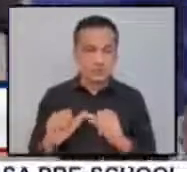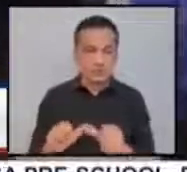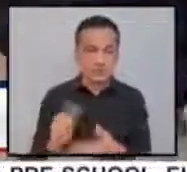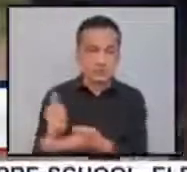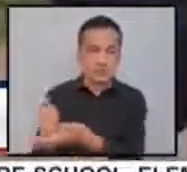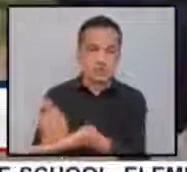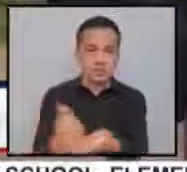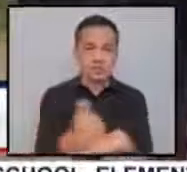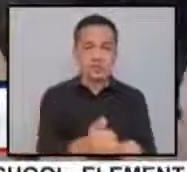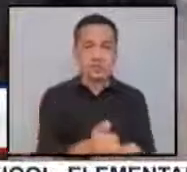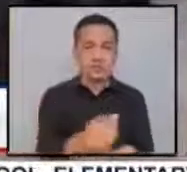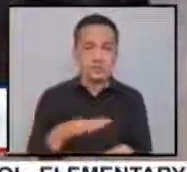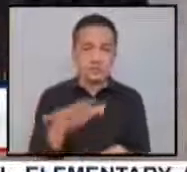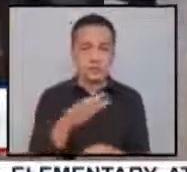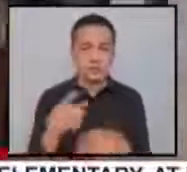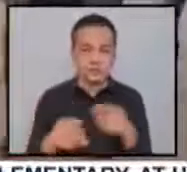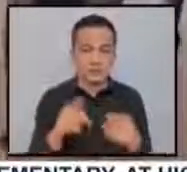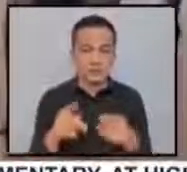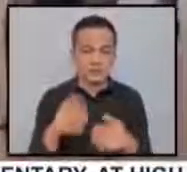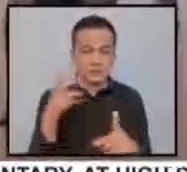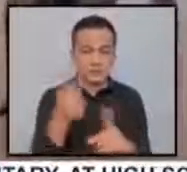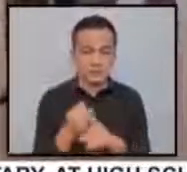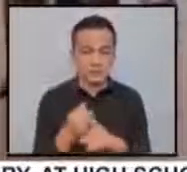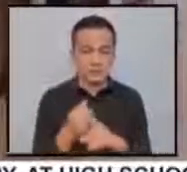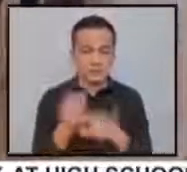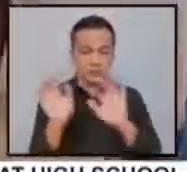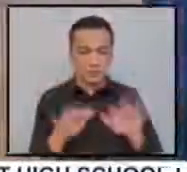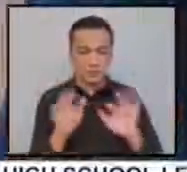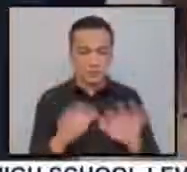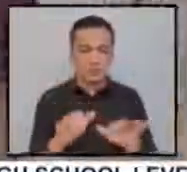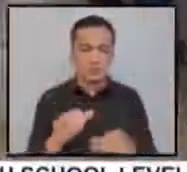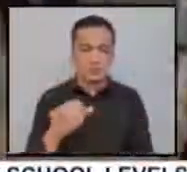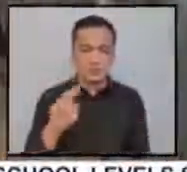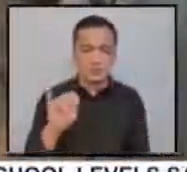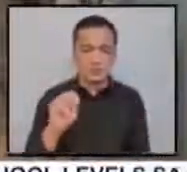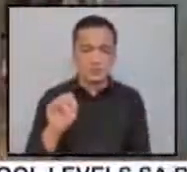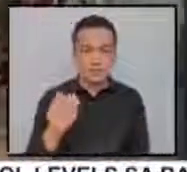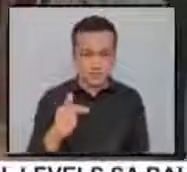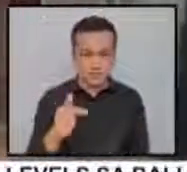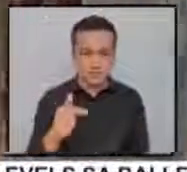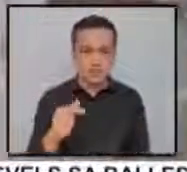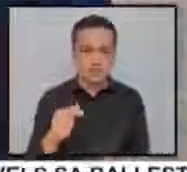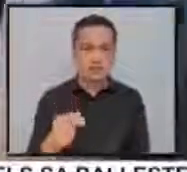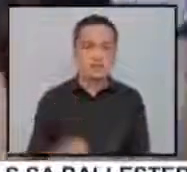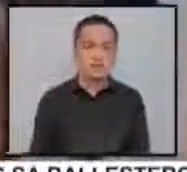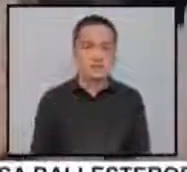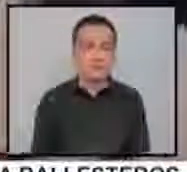sa ating mga kababayang naapektuhan ng pananalasa ng Bagyong Neneng sa probinsya.